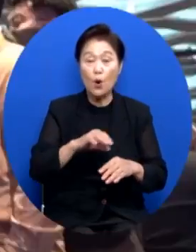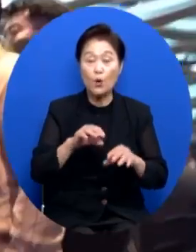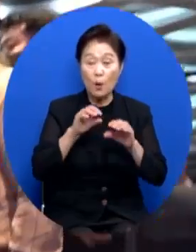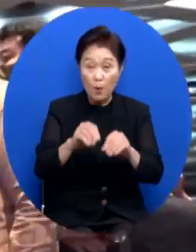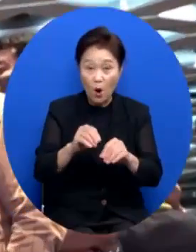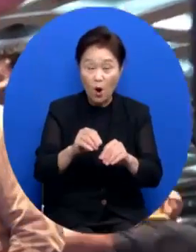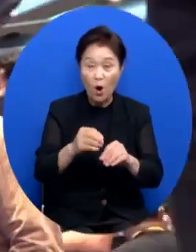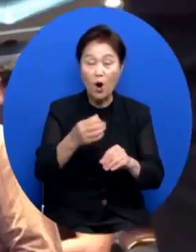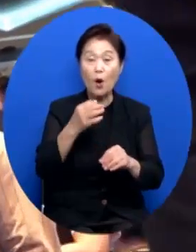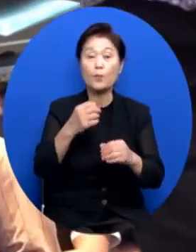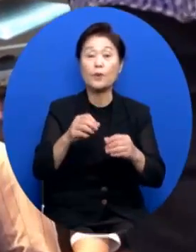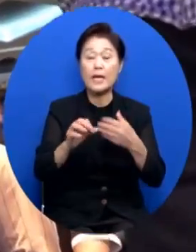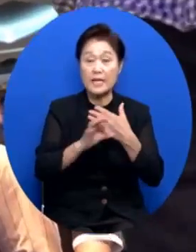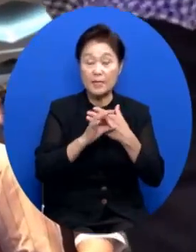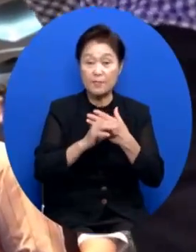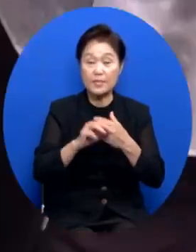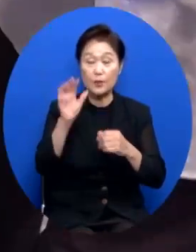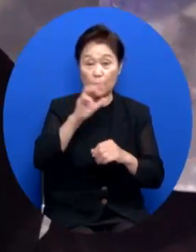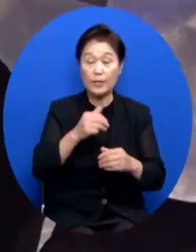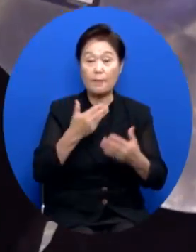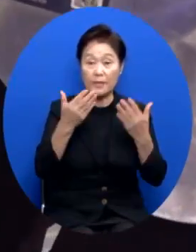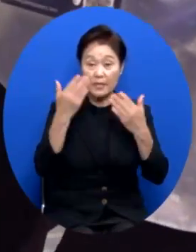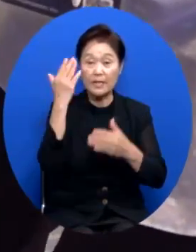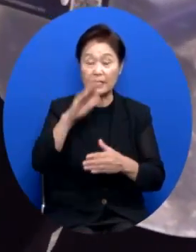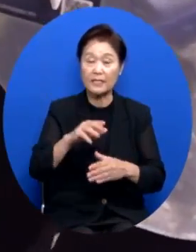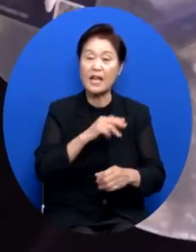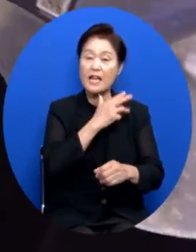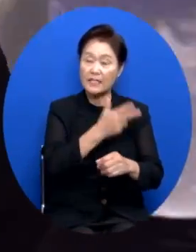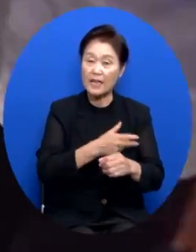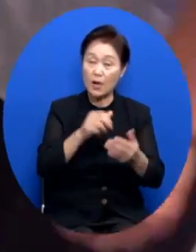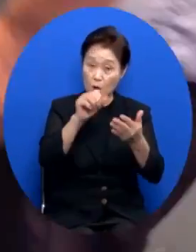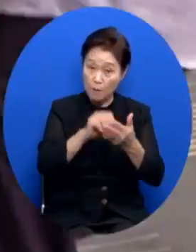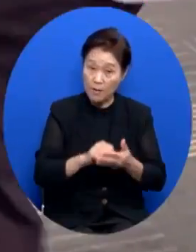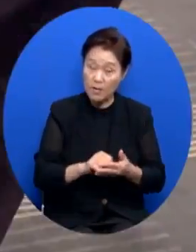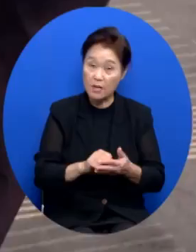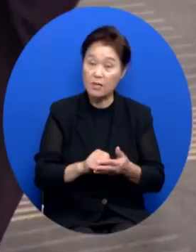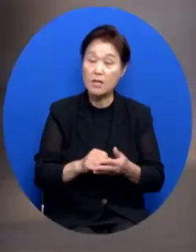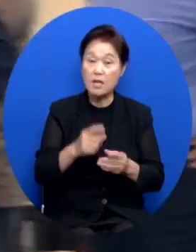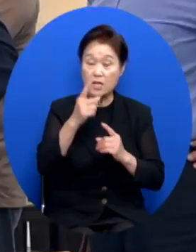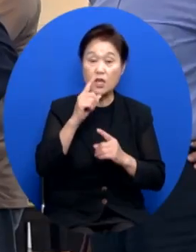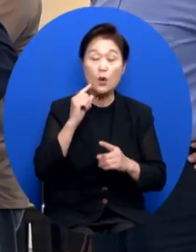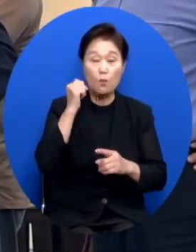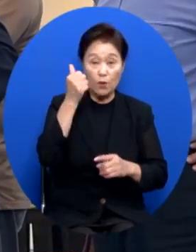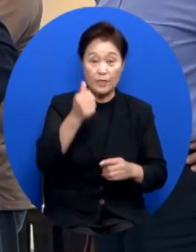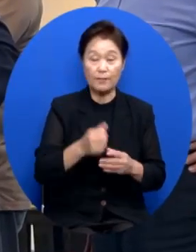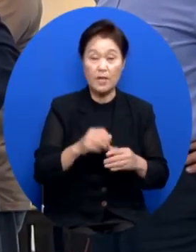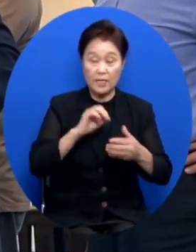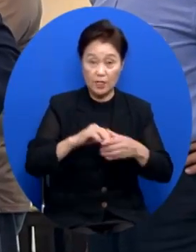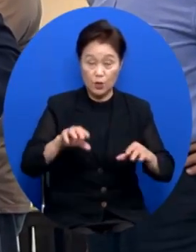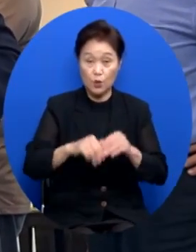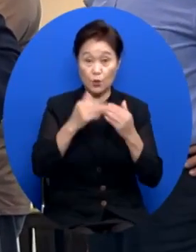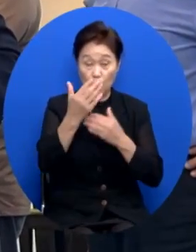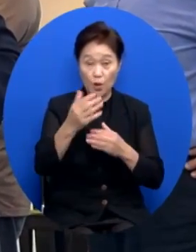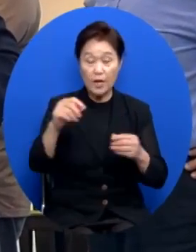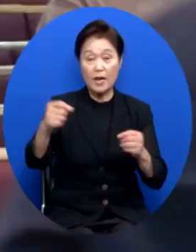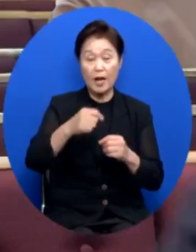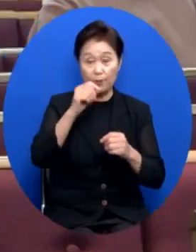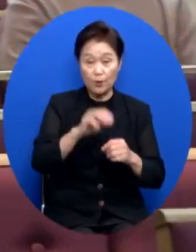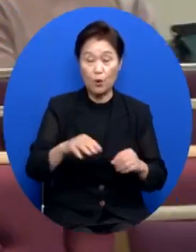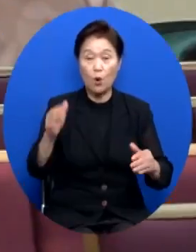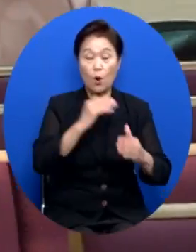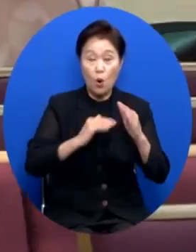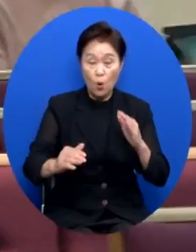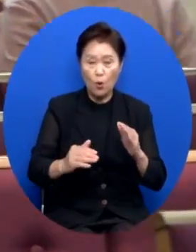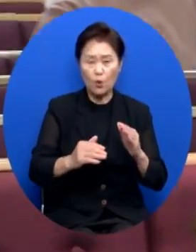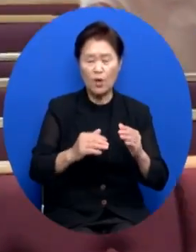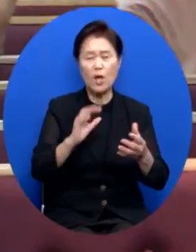목사는 이번 정기총회에서 총회장 후보 자격을 얻었습니다. 정기총회를 앞두고 선거 후보자 공개 토론회 무산